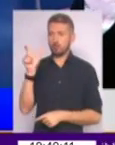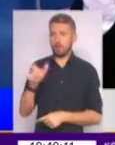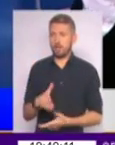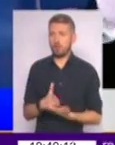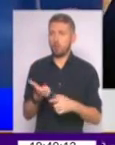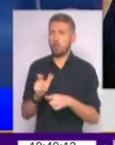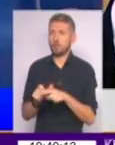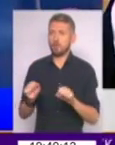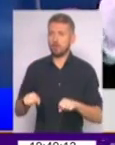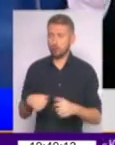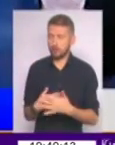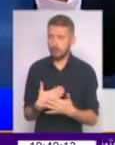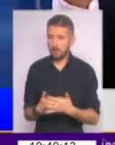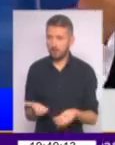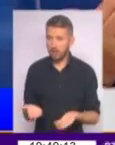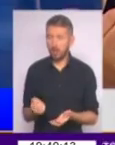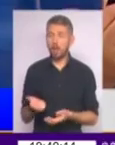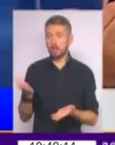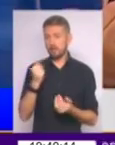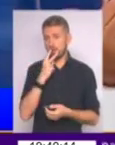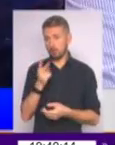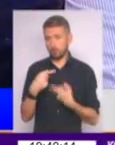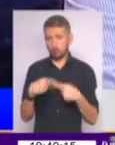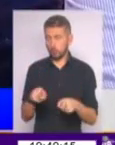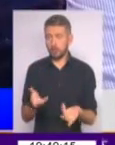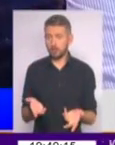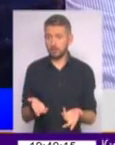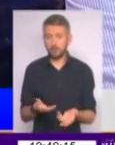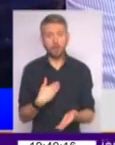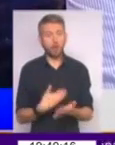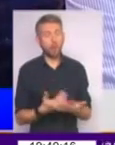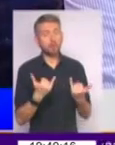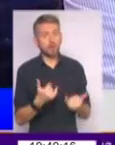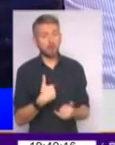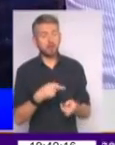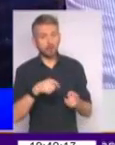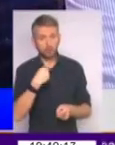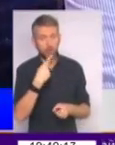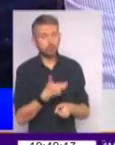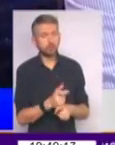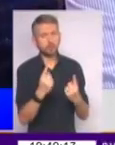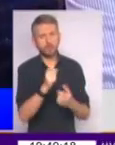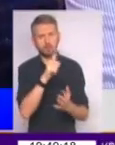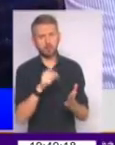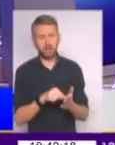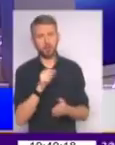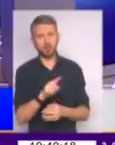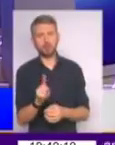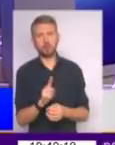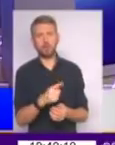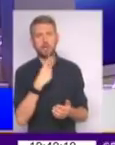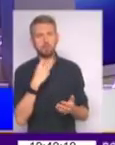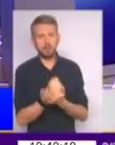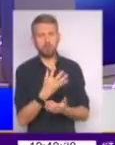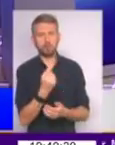больше возможностей, например, а давай посмотрим других, да? От зараз я дійсно кажу, дуже суттєве питання, оце, щоб прийняли ще